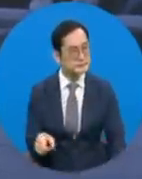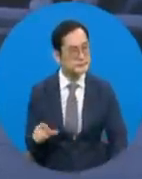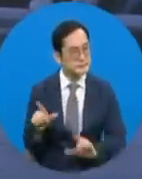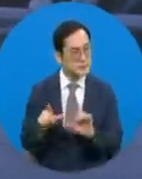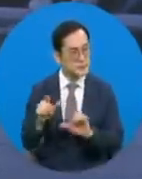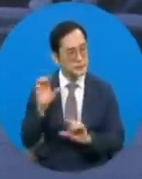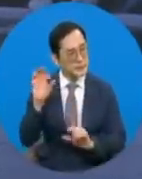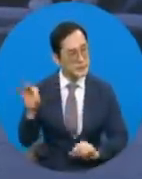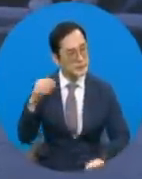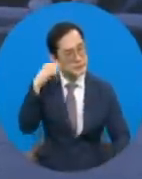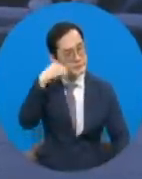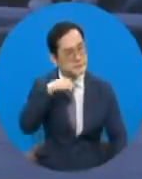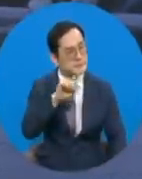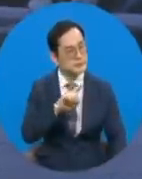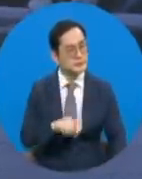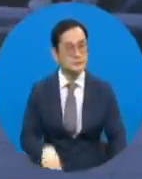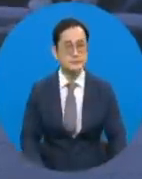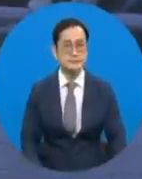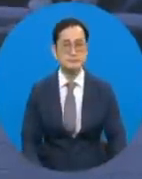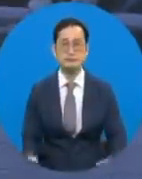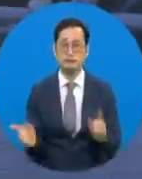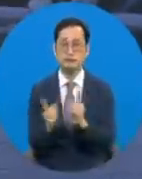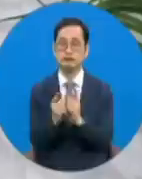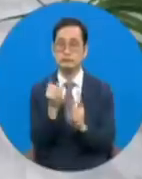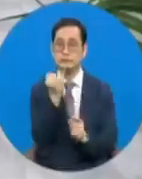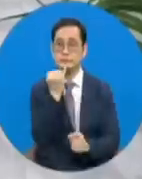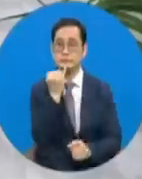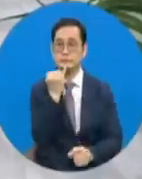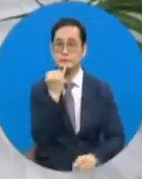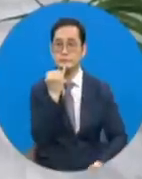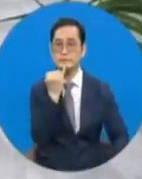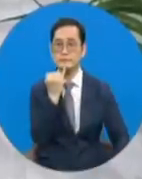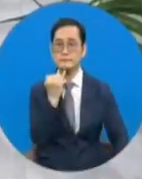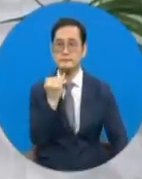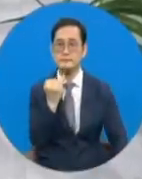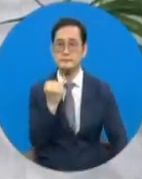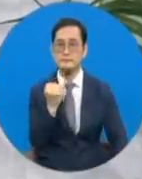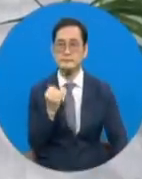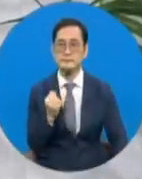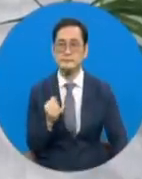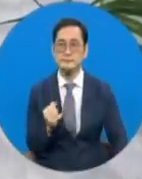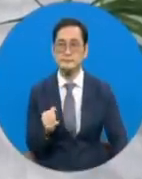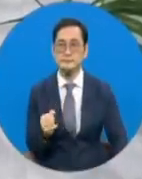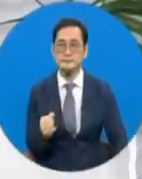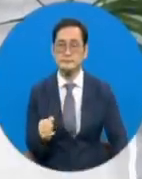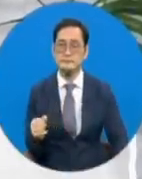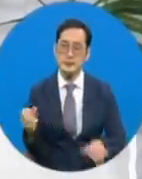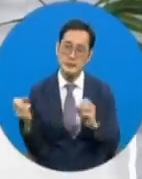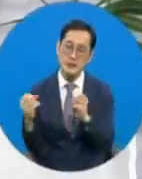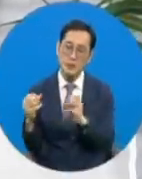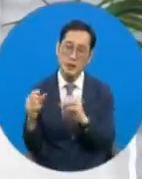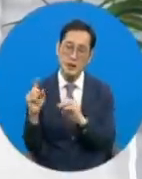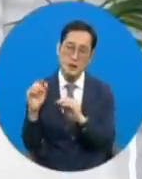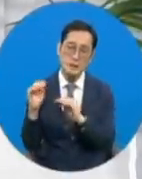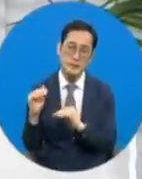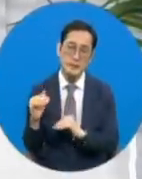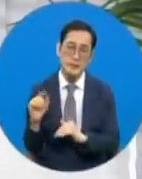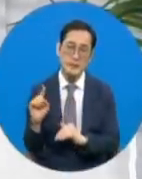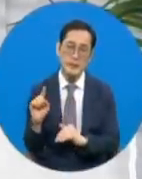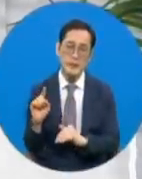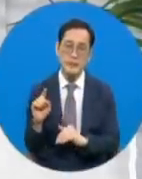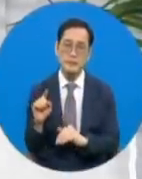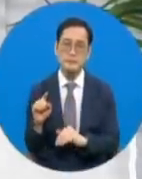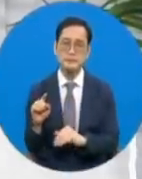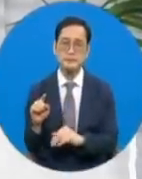장면은 어떻게 평가하십니까? 뭐 이것도 만날 수 있다고 봅니다. 그러나 이제 저 방안에 대해서 어떤 얘기가 오갔는지를 우리가 다 같이 봤는데